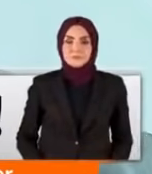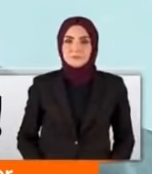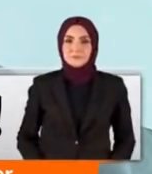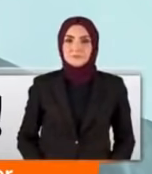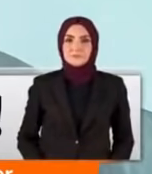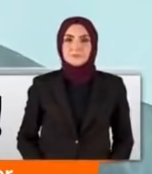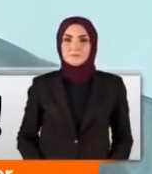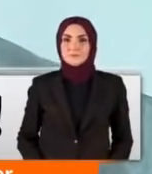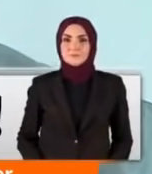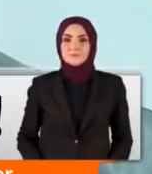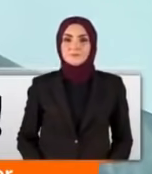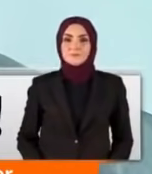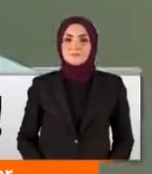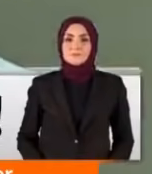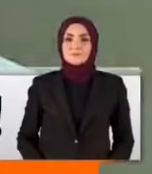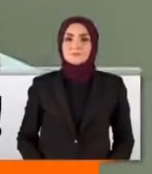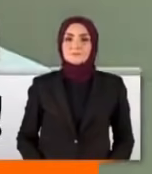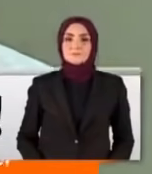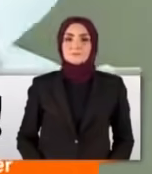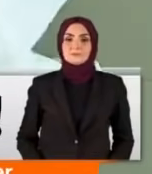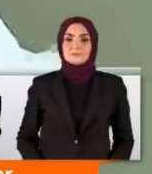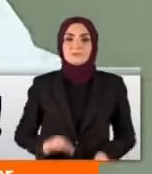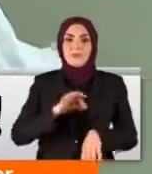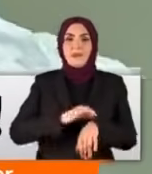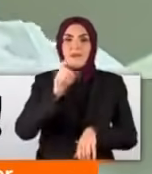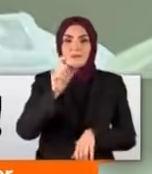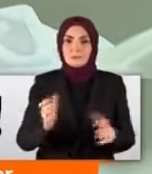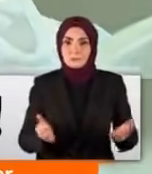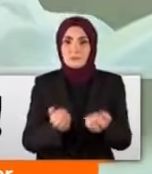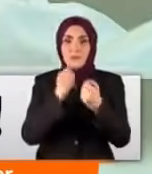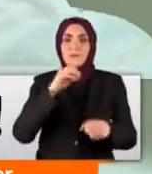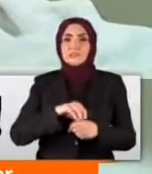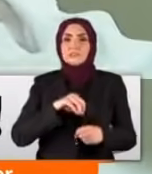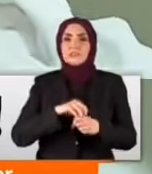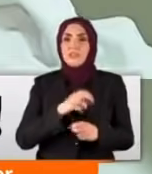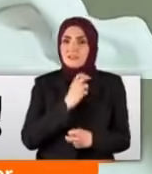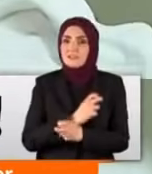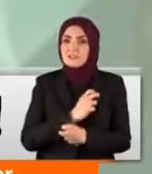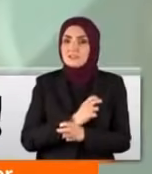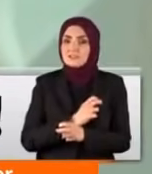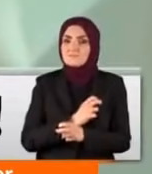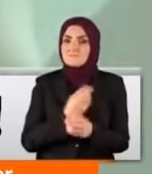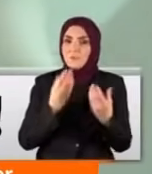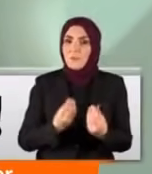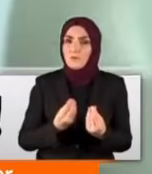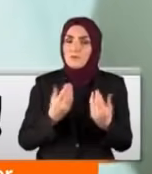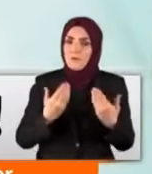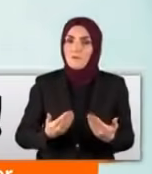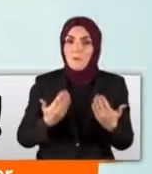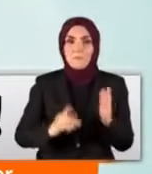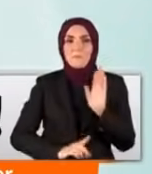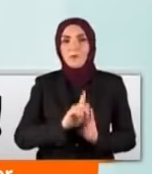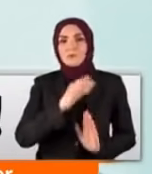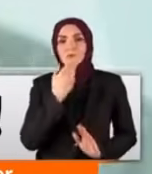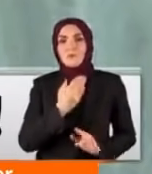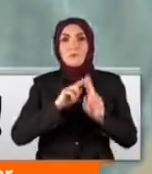yaşamayacağım deyip de hayatından bezmesin, bıkmasın. Hastasını kurtarmak için risk aldı ve başardı. Dünyada ilk kez bir hastaya